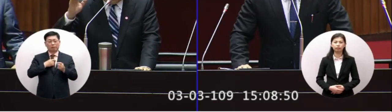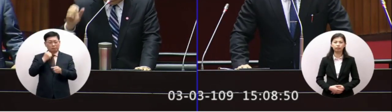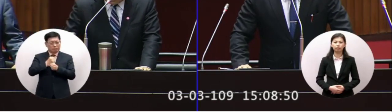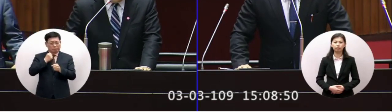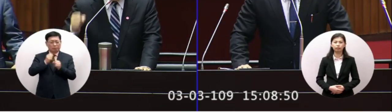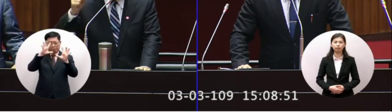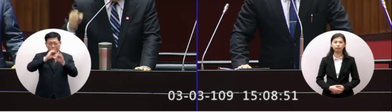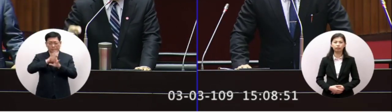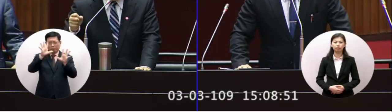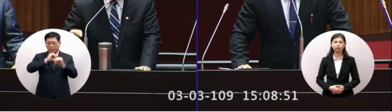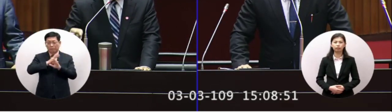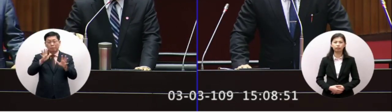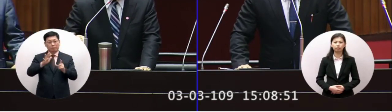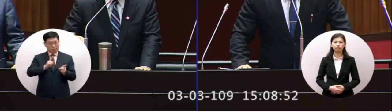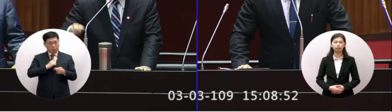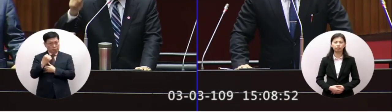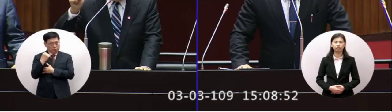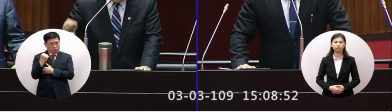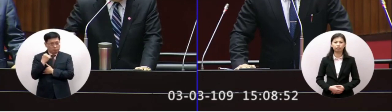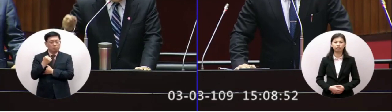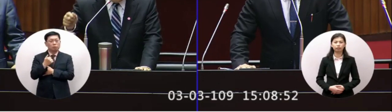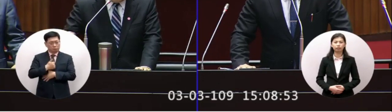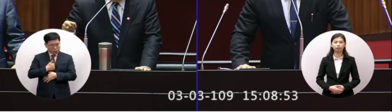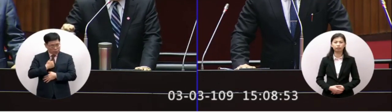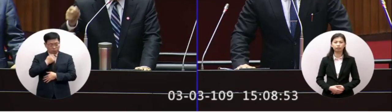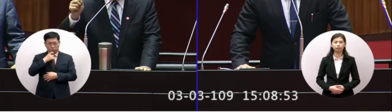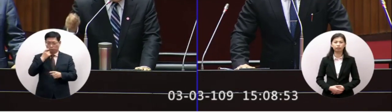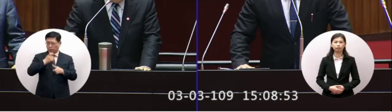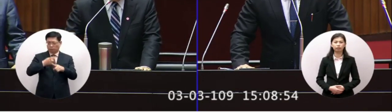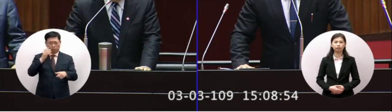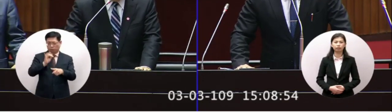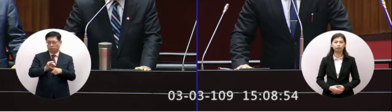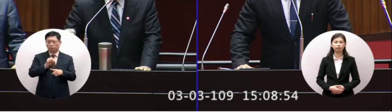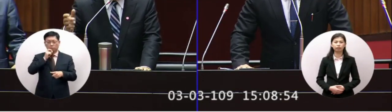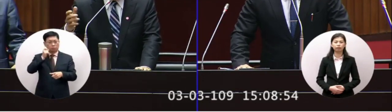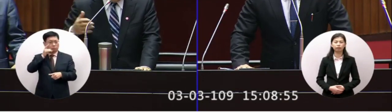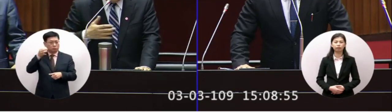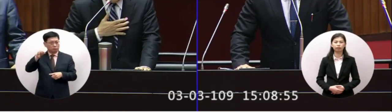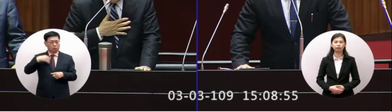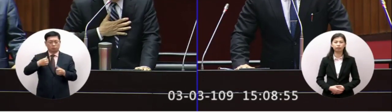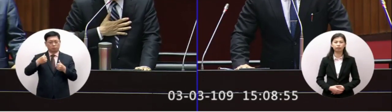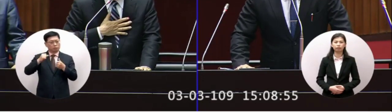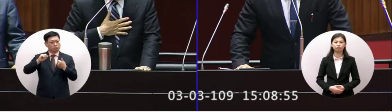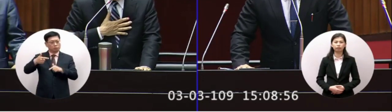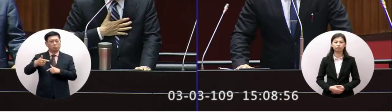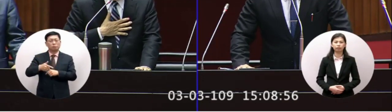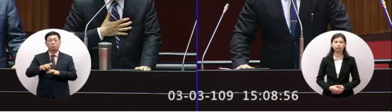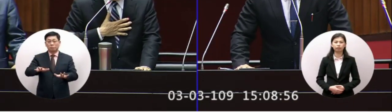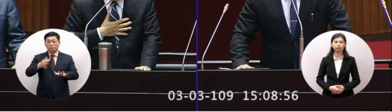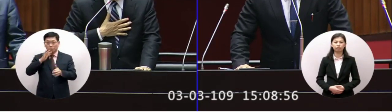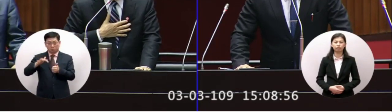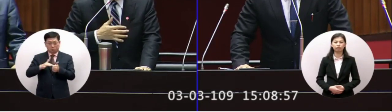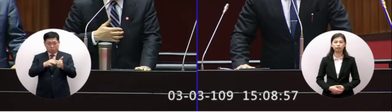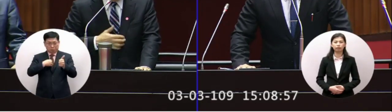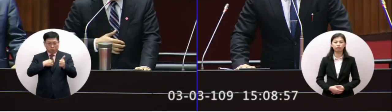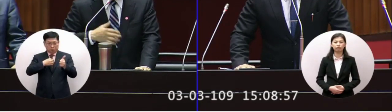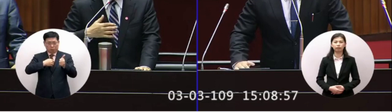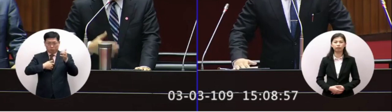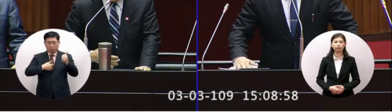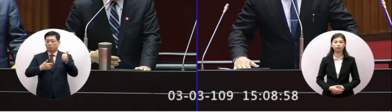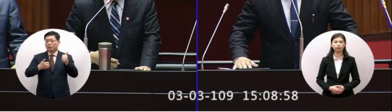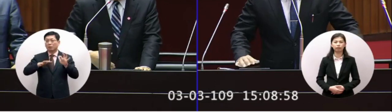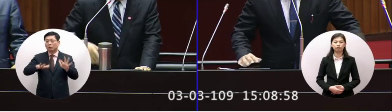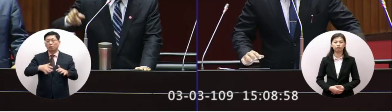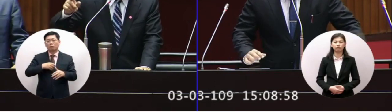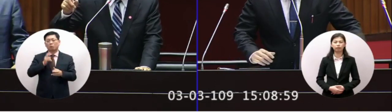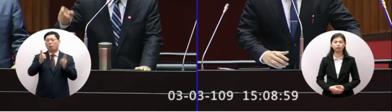日，那所做的努力真的十倍百倍以薪水。所以作为一个带领行政团队，我不